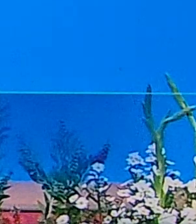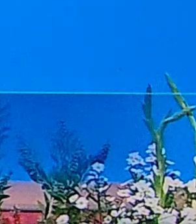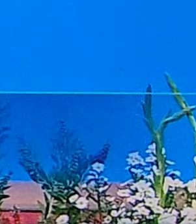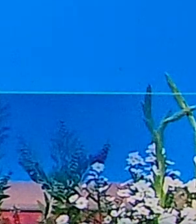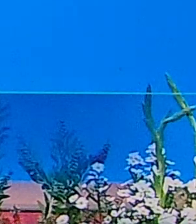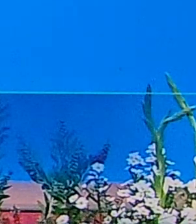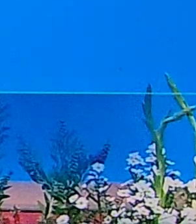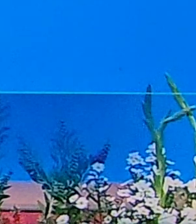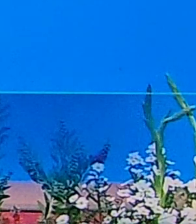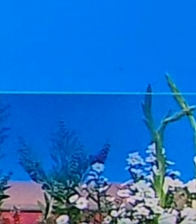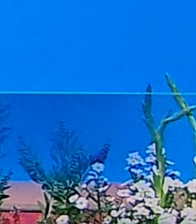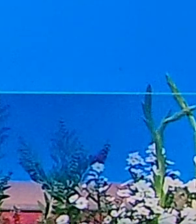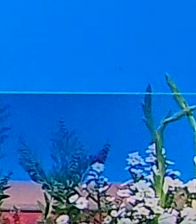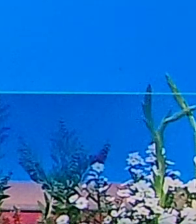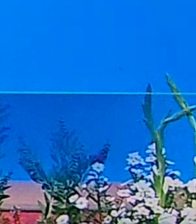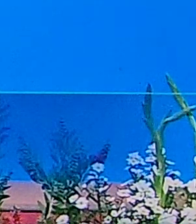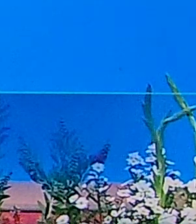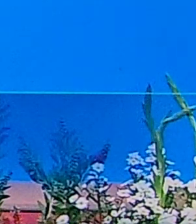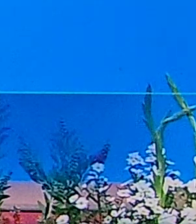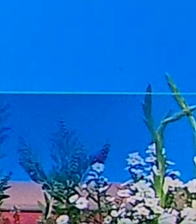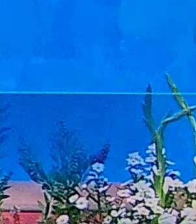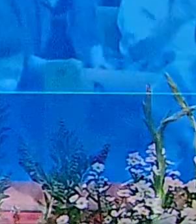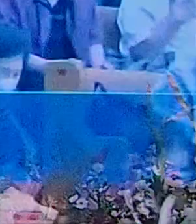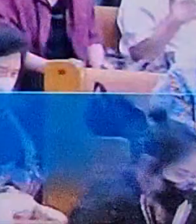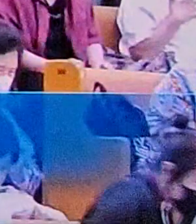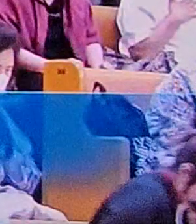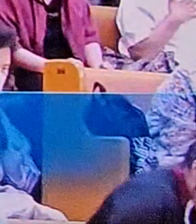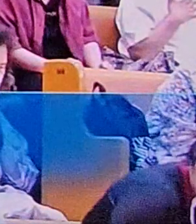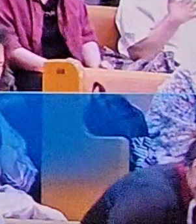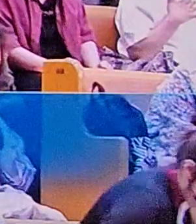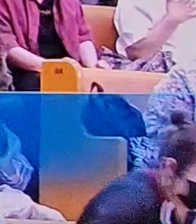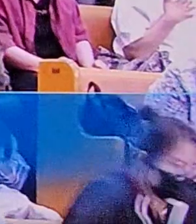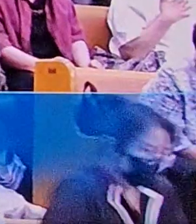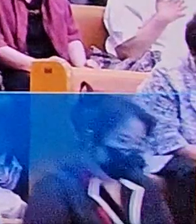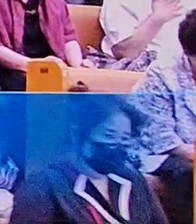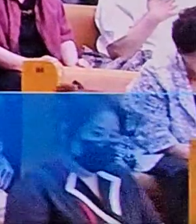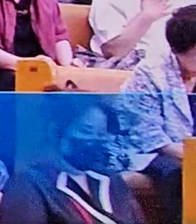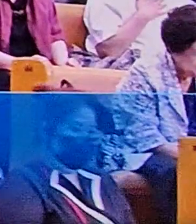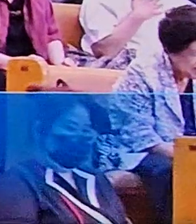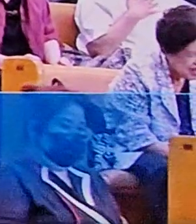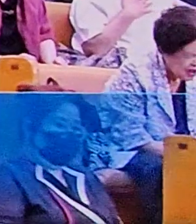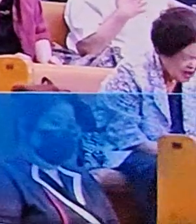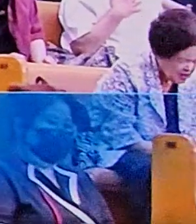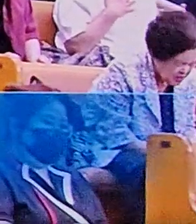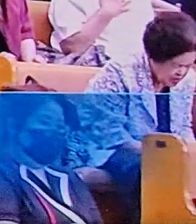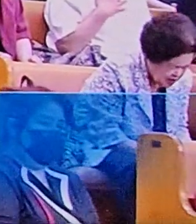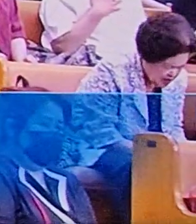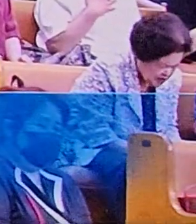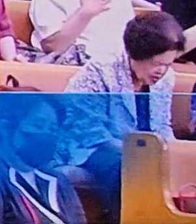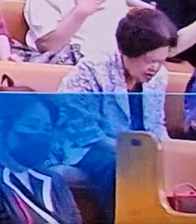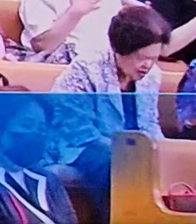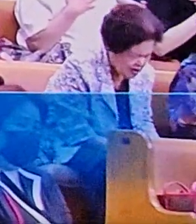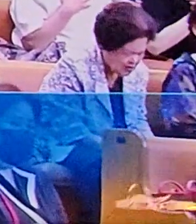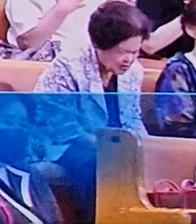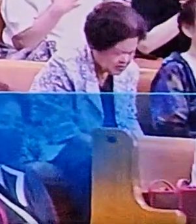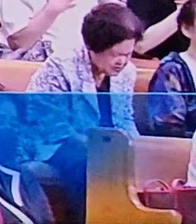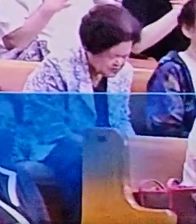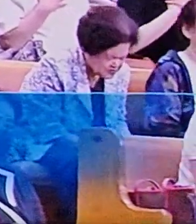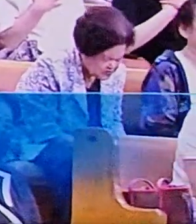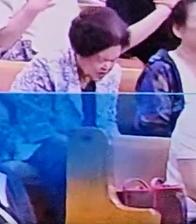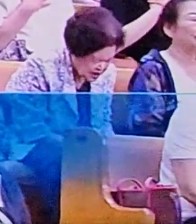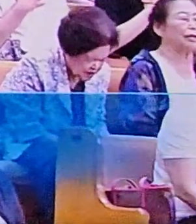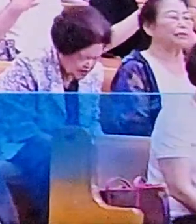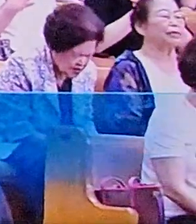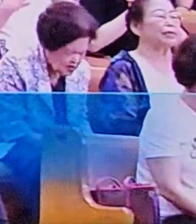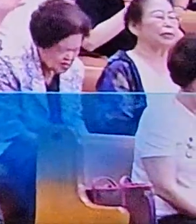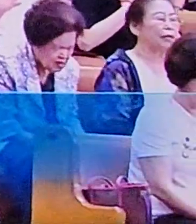삼아주시 오늘 현재까지 우리의 세례를 감사하고 감사하고 감사합니다. 감사하고 감사하고 감사합니다.